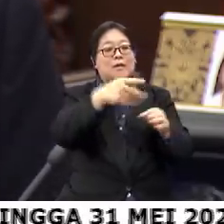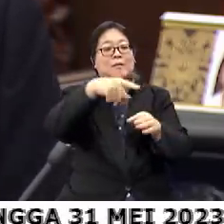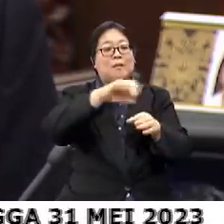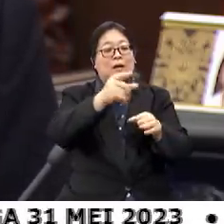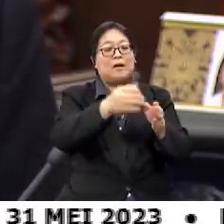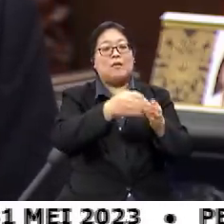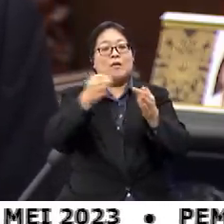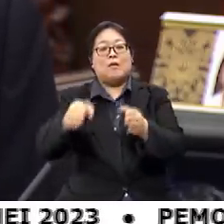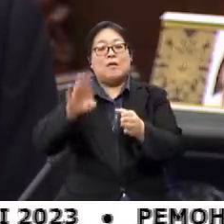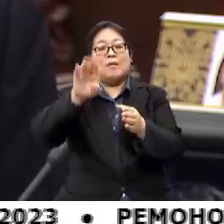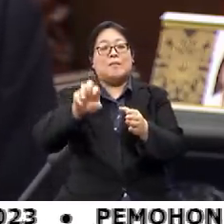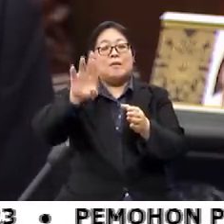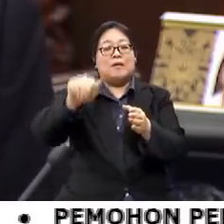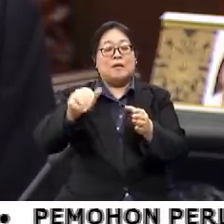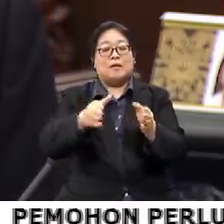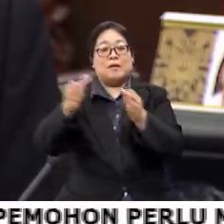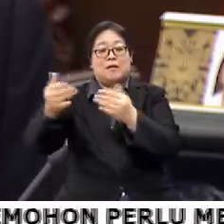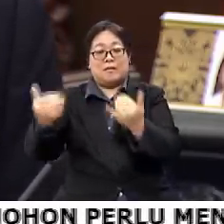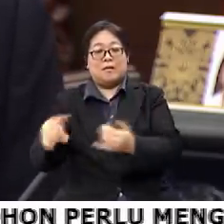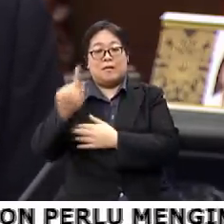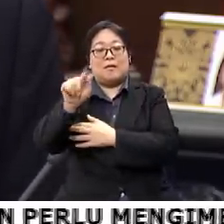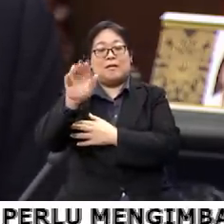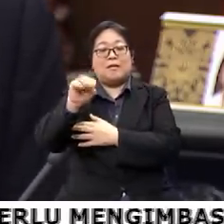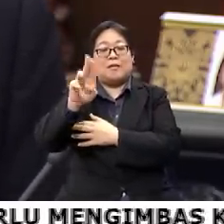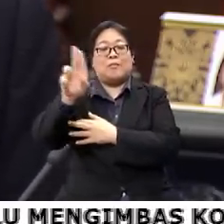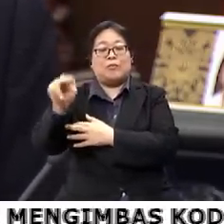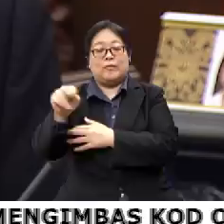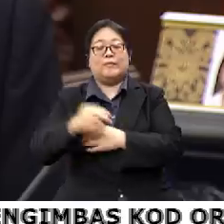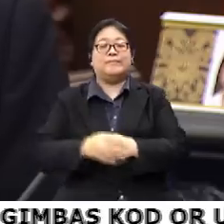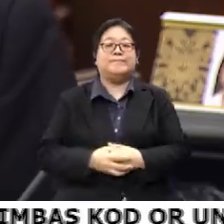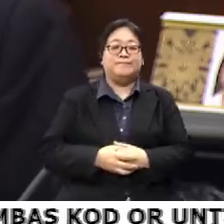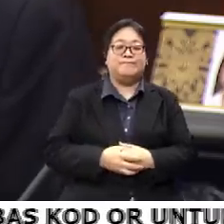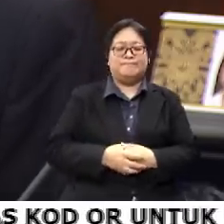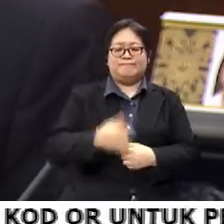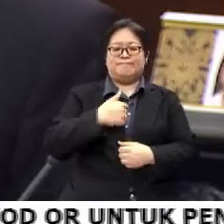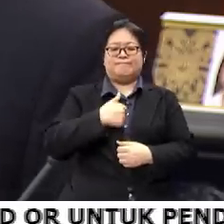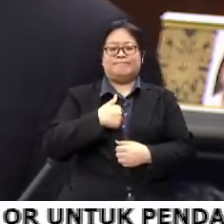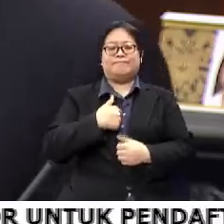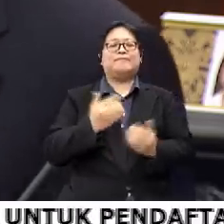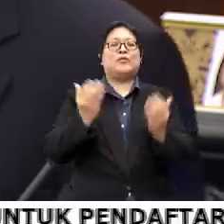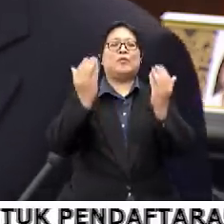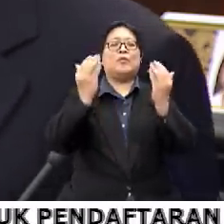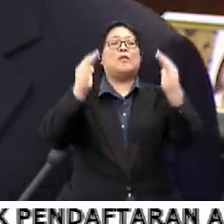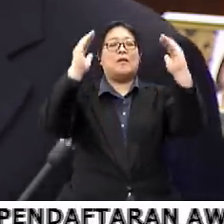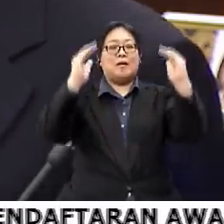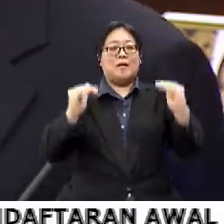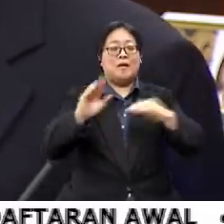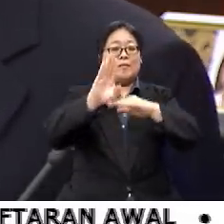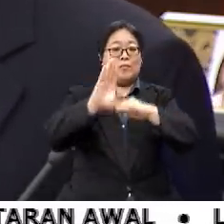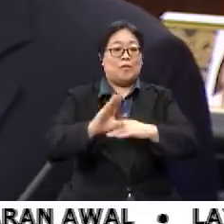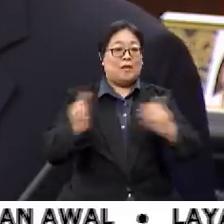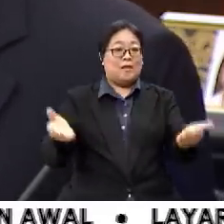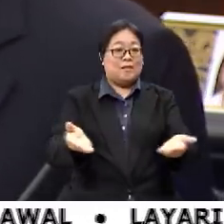kepada Berah, ya, dan hari ini kepada Tambun yang ada. Dan saya berdoa dan berharap supaya budaya yang